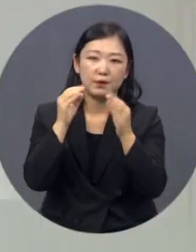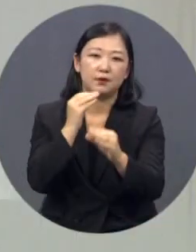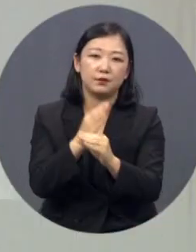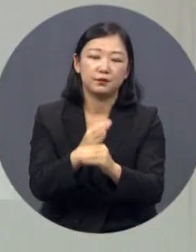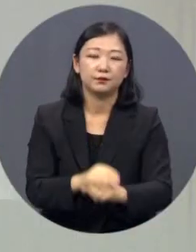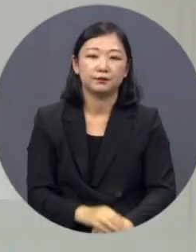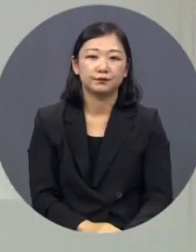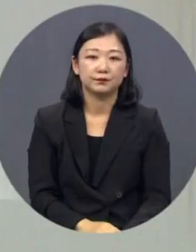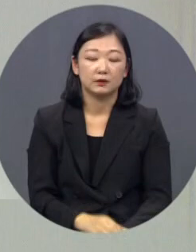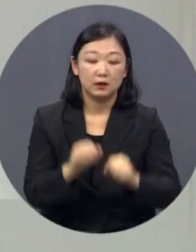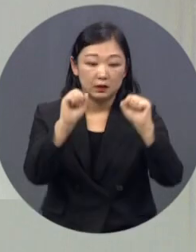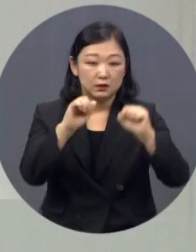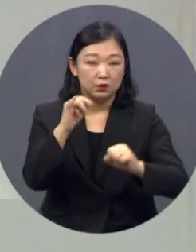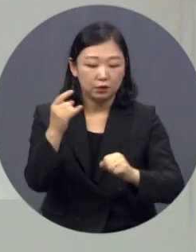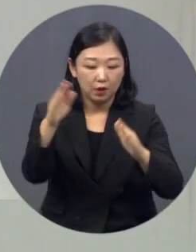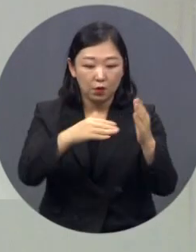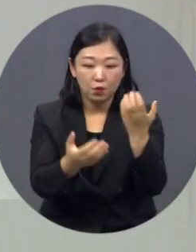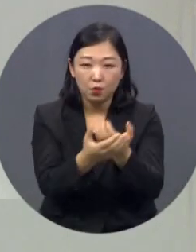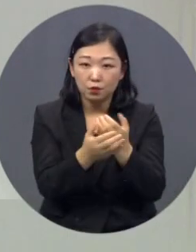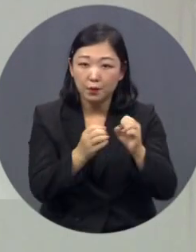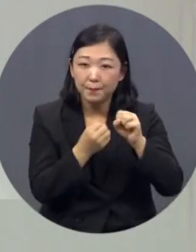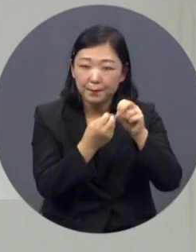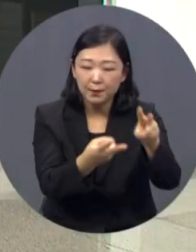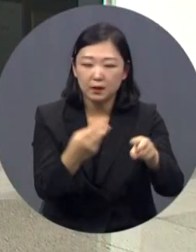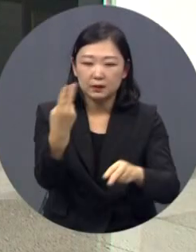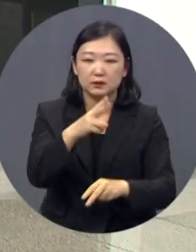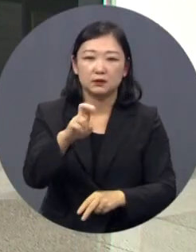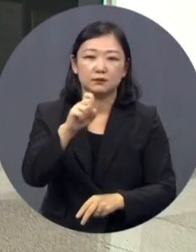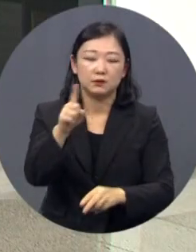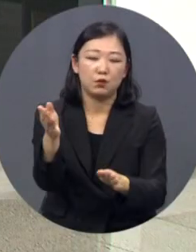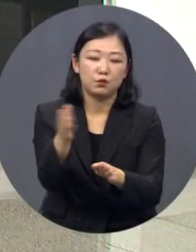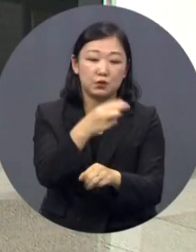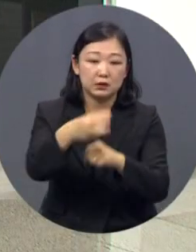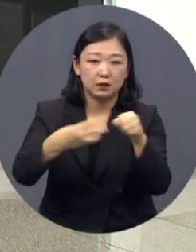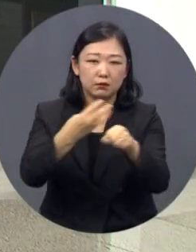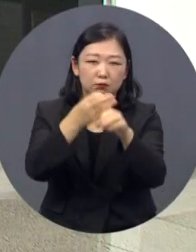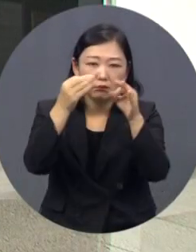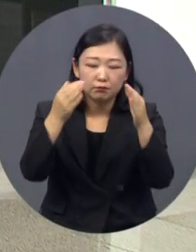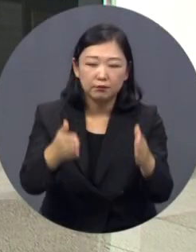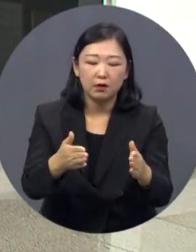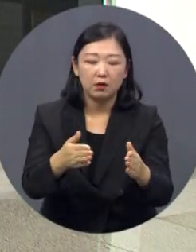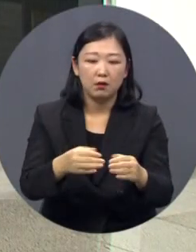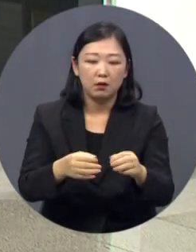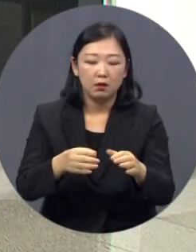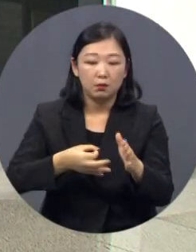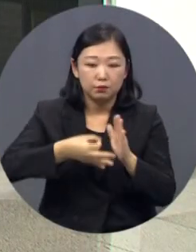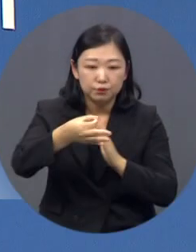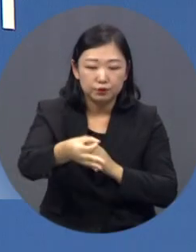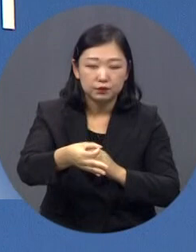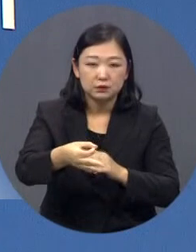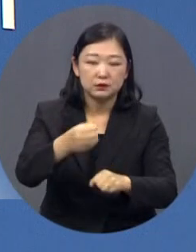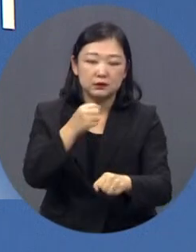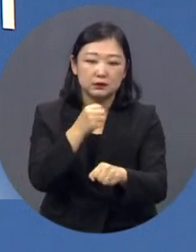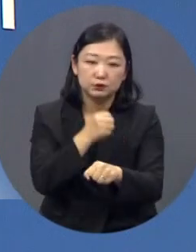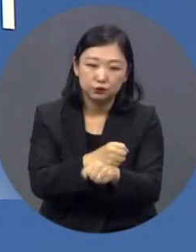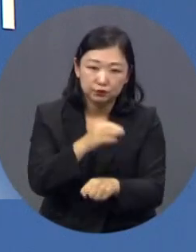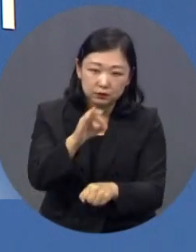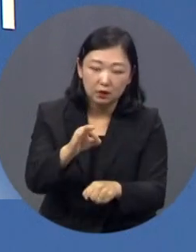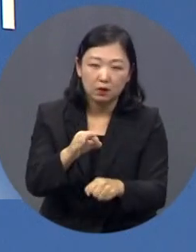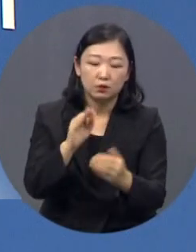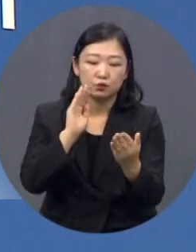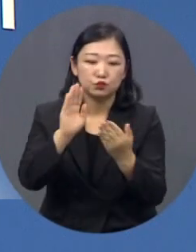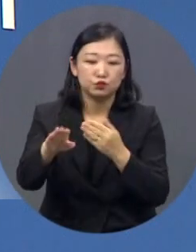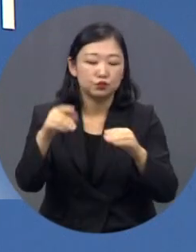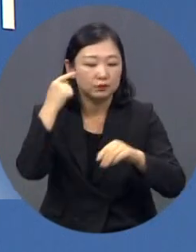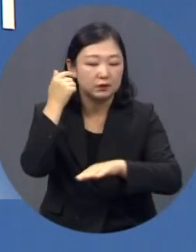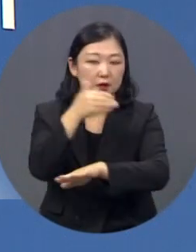제주시는 제주시 체육회에 공문을 보내 지난 2021년부터 3년 동안 미지급한 휴일 근무수당 내역과 향후 처리